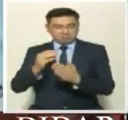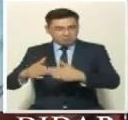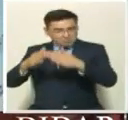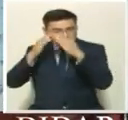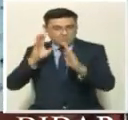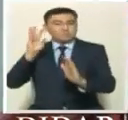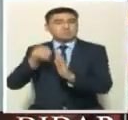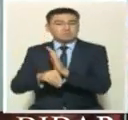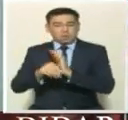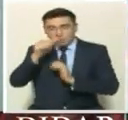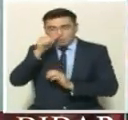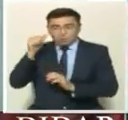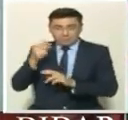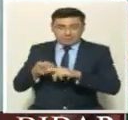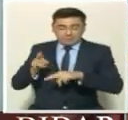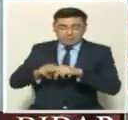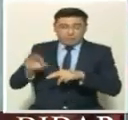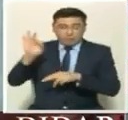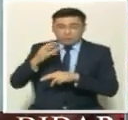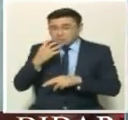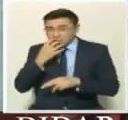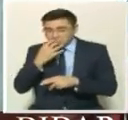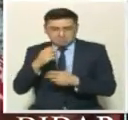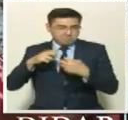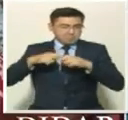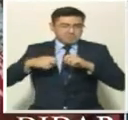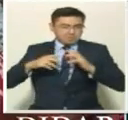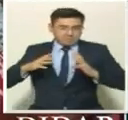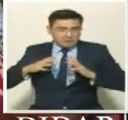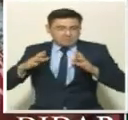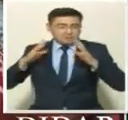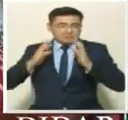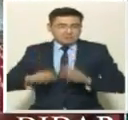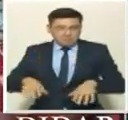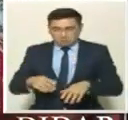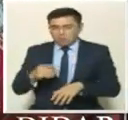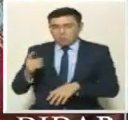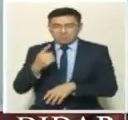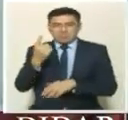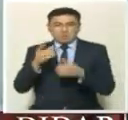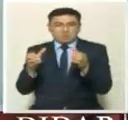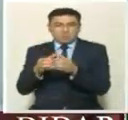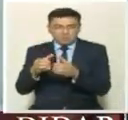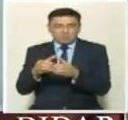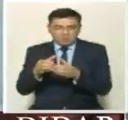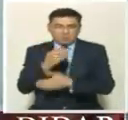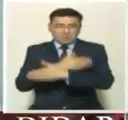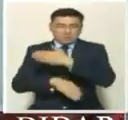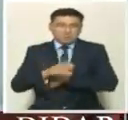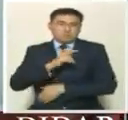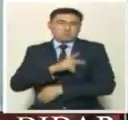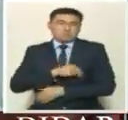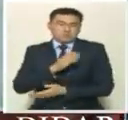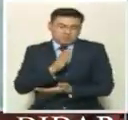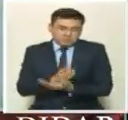Өткен жылға дейін аталмыш тұрғын үйде жылуға қатысты еш проблема болмаған. Қолында бірінші топтағы мүмкіндігі шектеулі қызы бар жалғыз басты ана